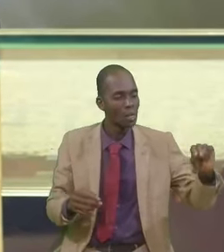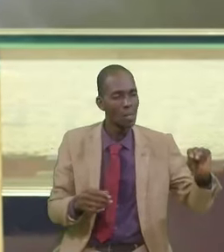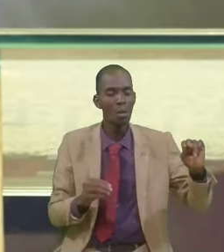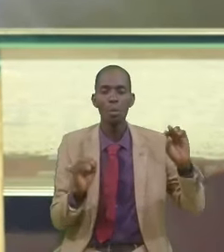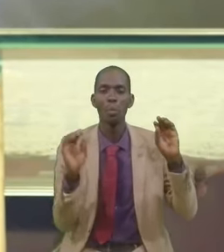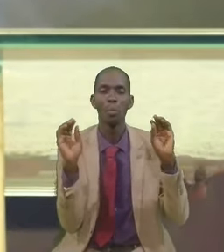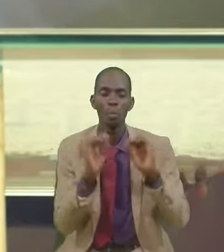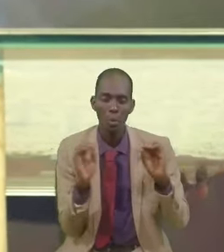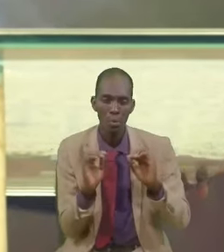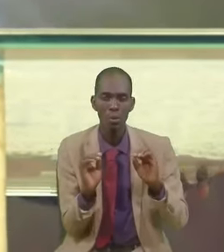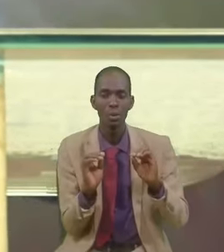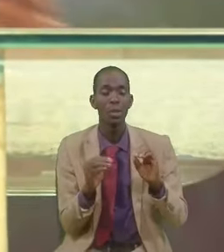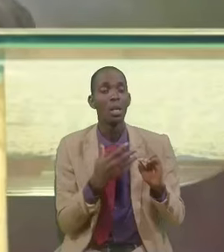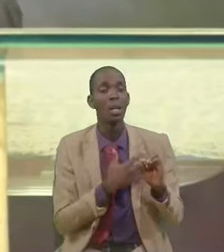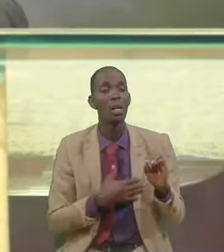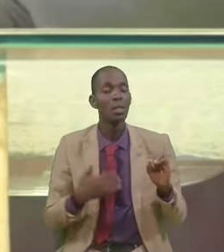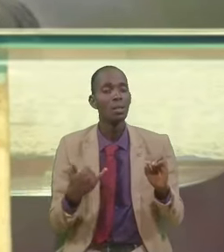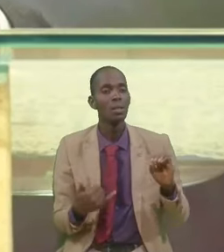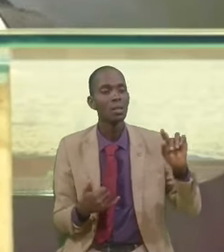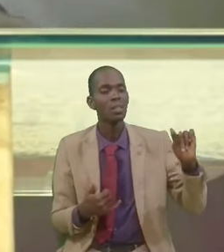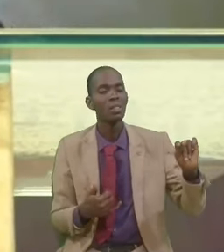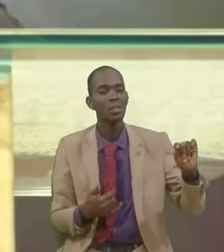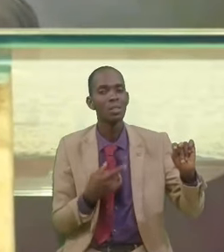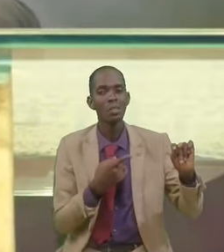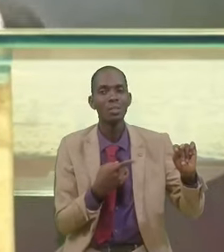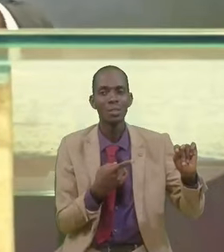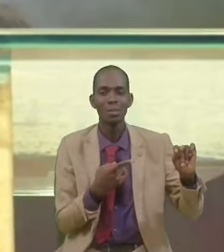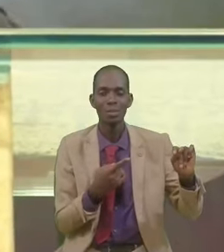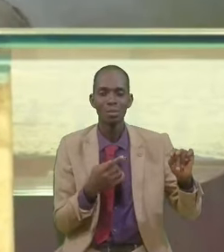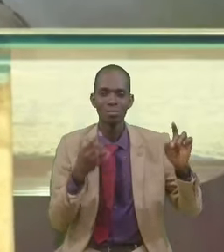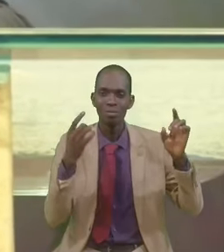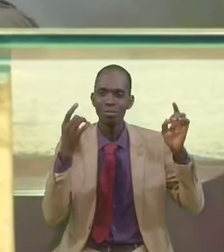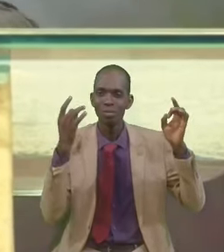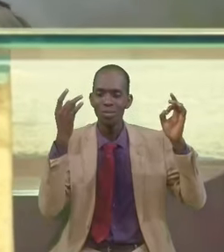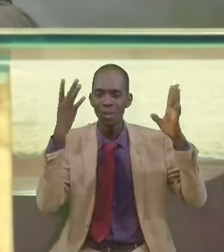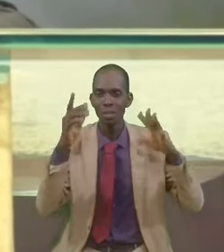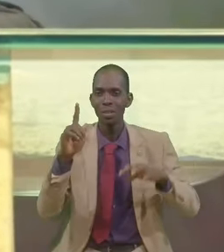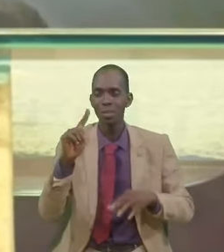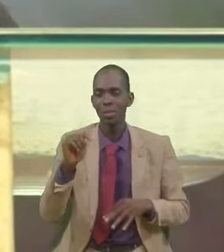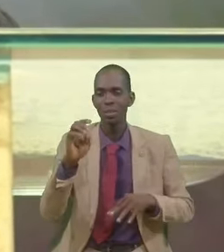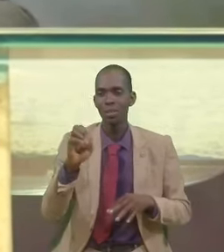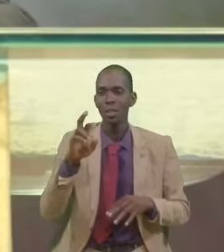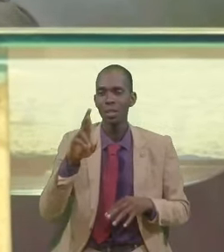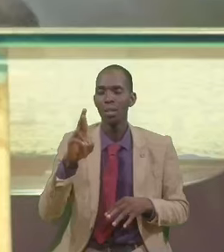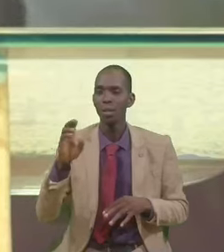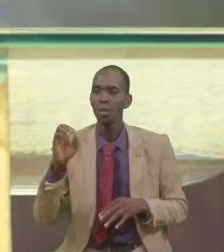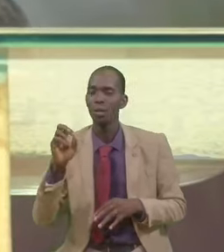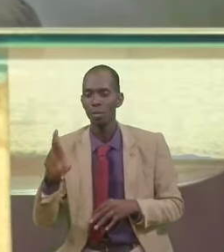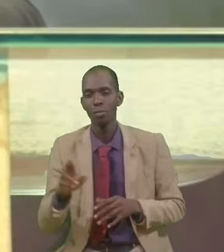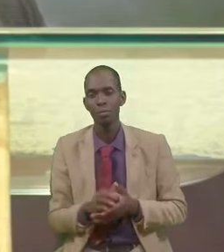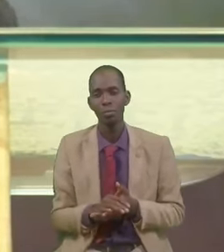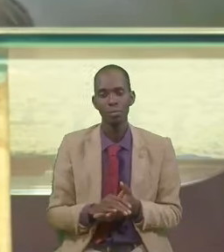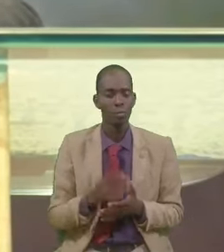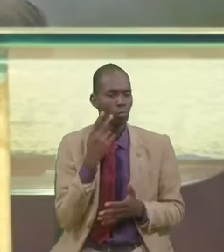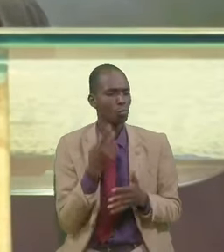les géants de rien, les géants de terreur, terreur, ils terrifient. Regardez ce qui se